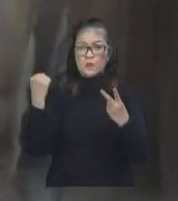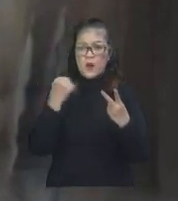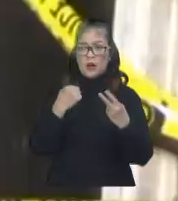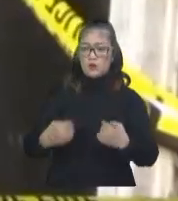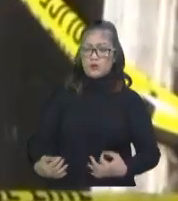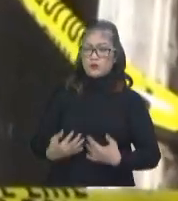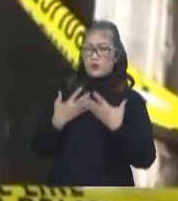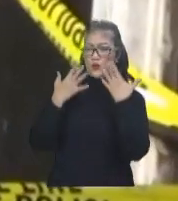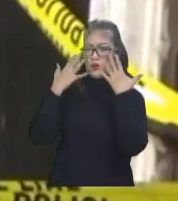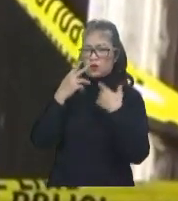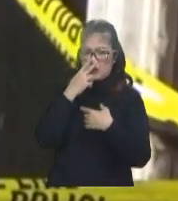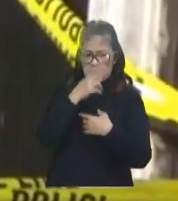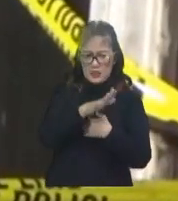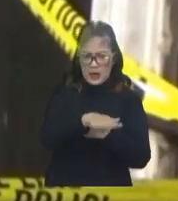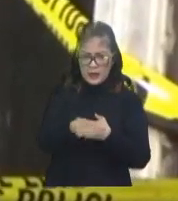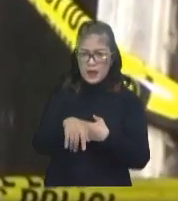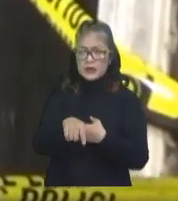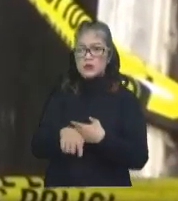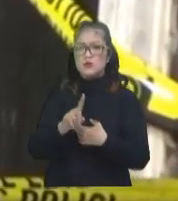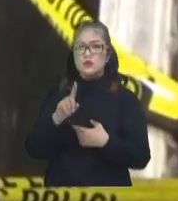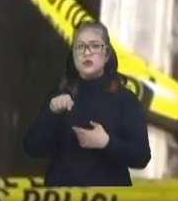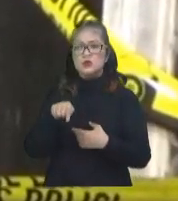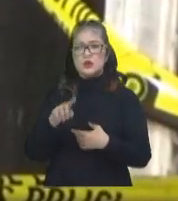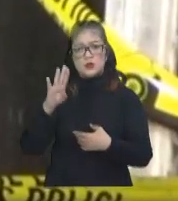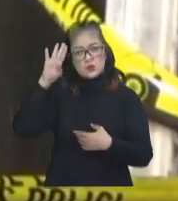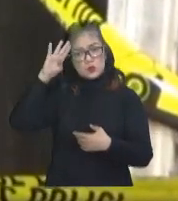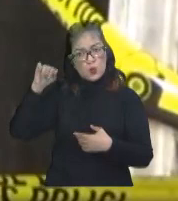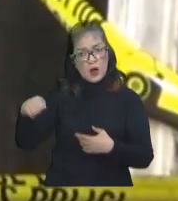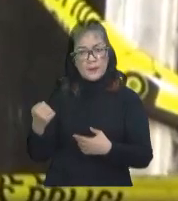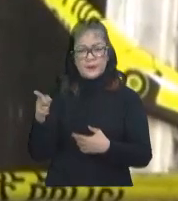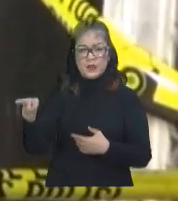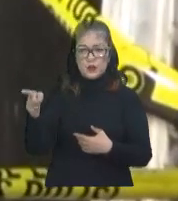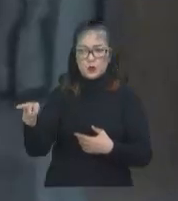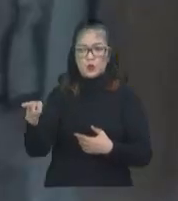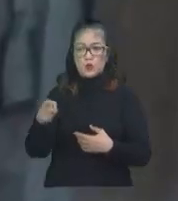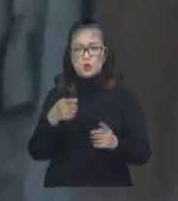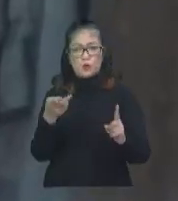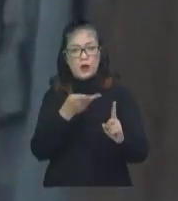Melihat tubuh putri dan suaminya terbakar, ibu korban mencoba menolong namun justru ikut terbakar.